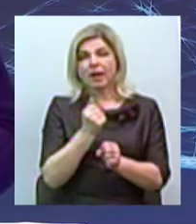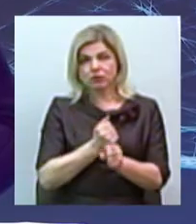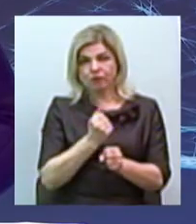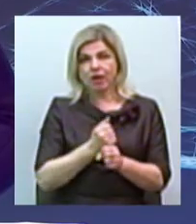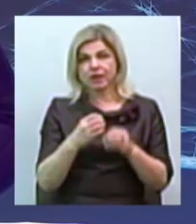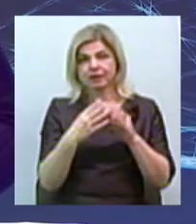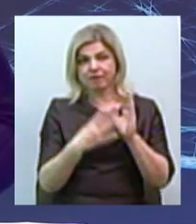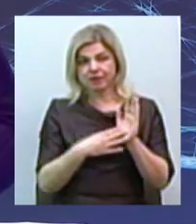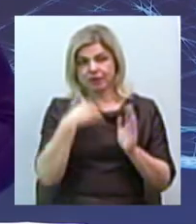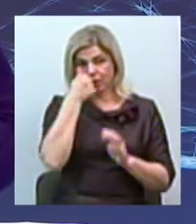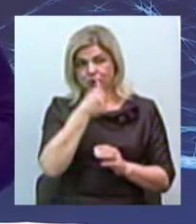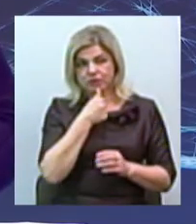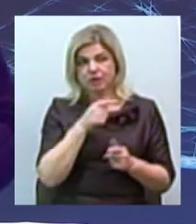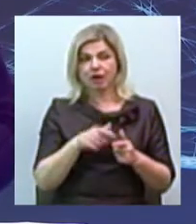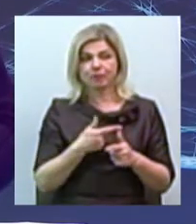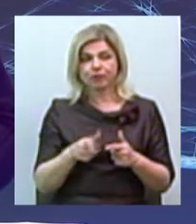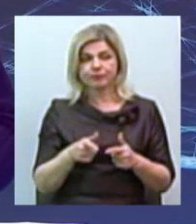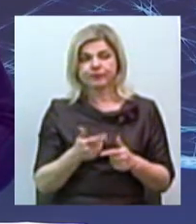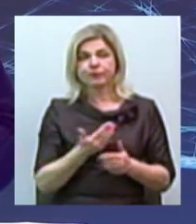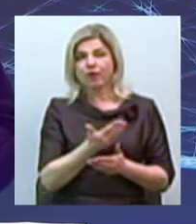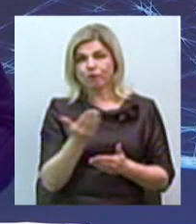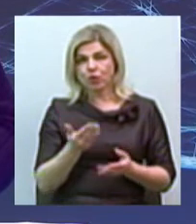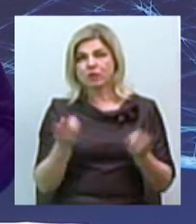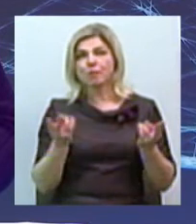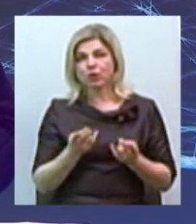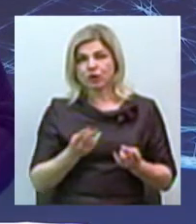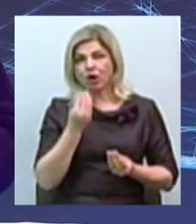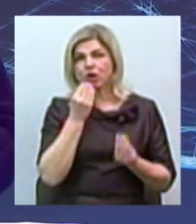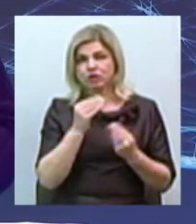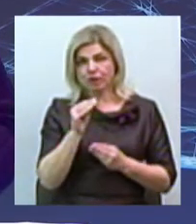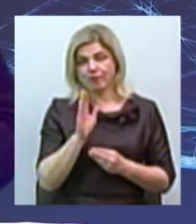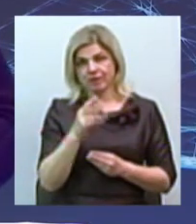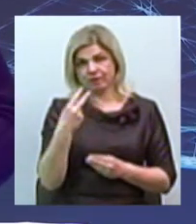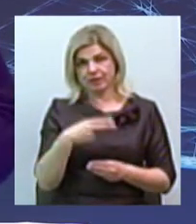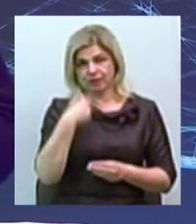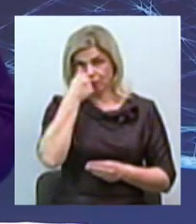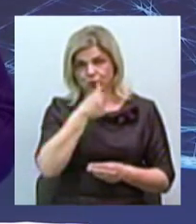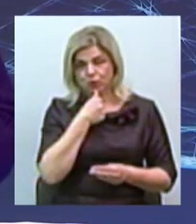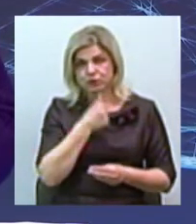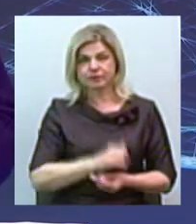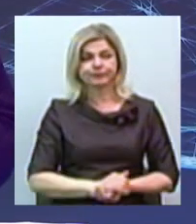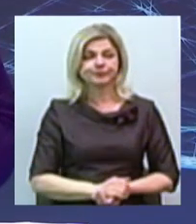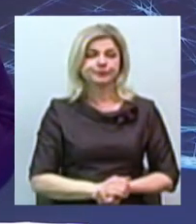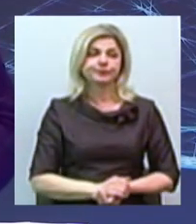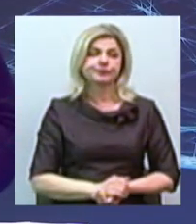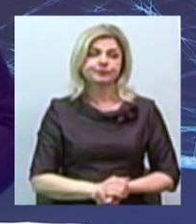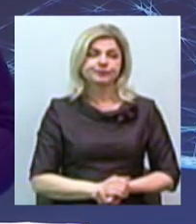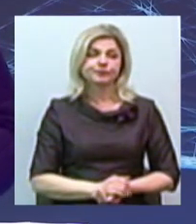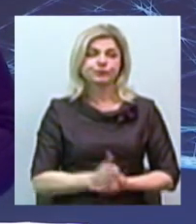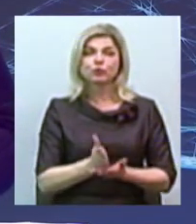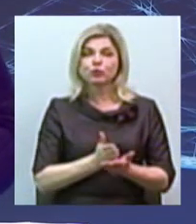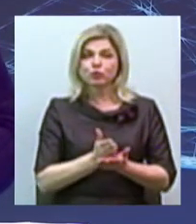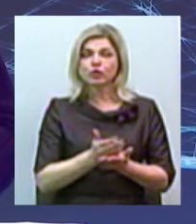році, або вони потребують покращення у 2020 році. Справа в тім, що Служба